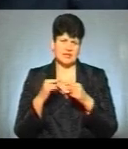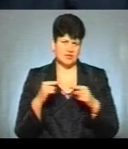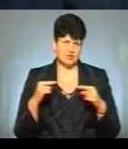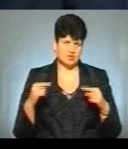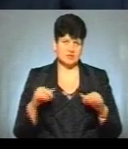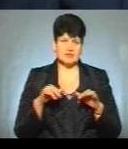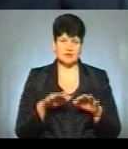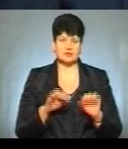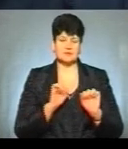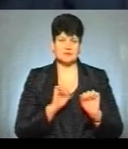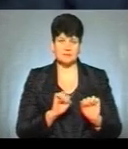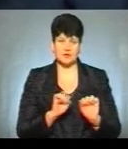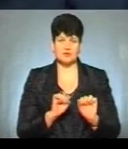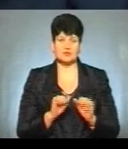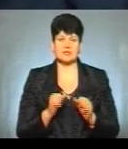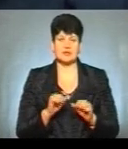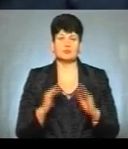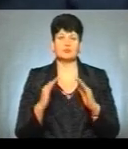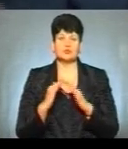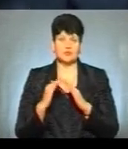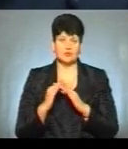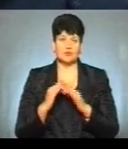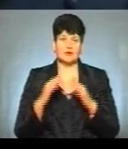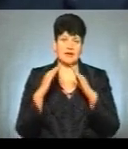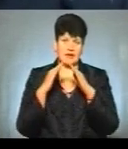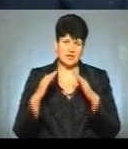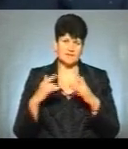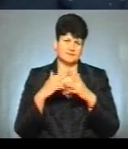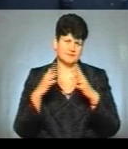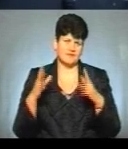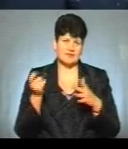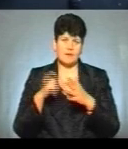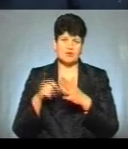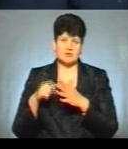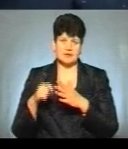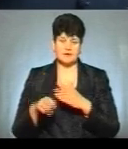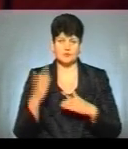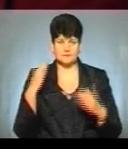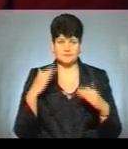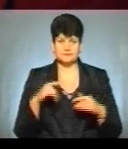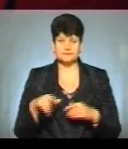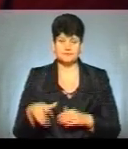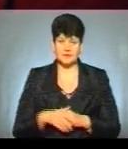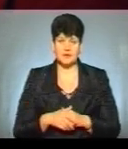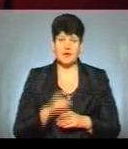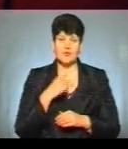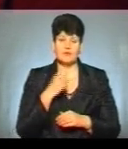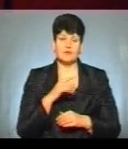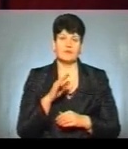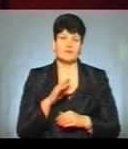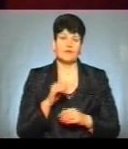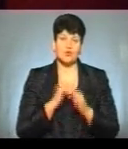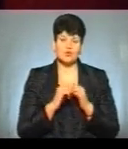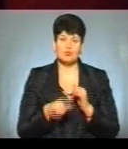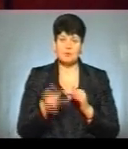які забезпечать безпеку самого будинку, криша, підкришники і так далі. Що все позакривати від сторонніх осіб. За словами Володимира Виваля,